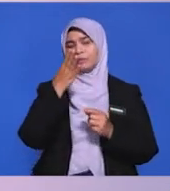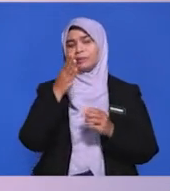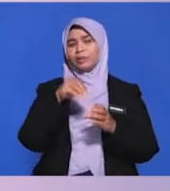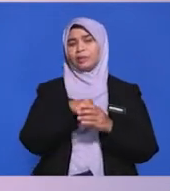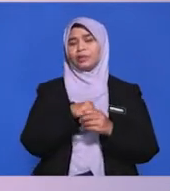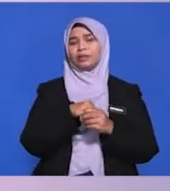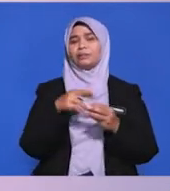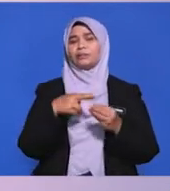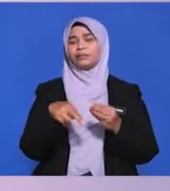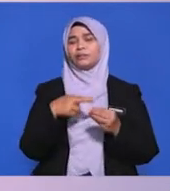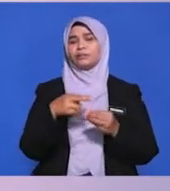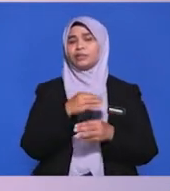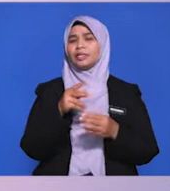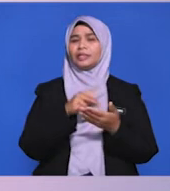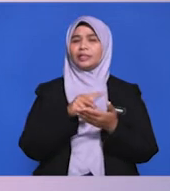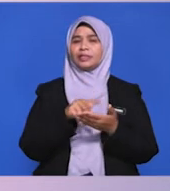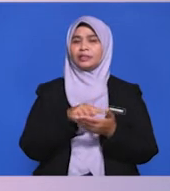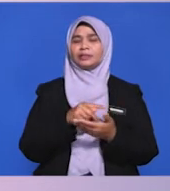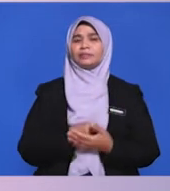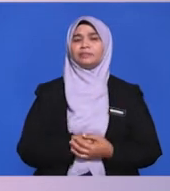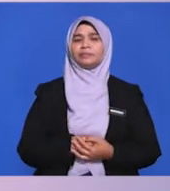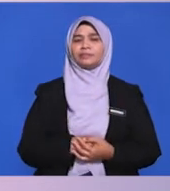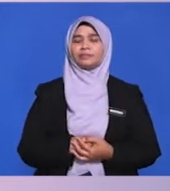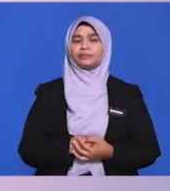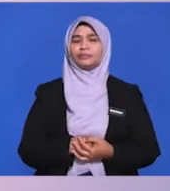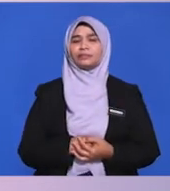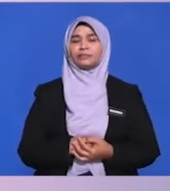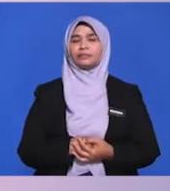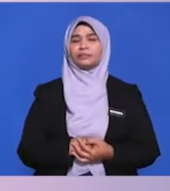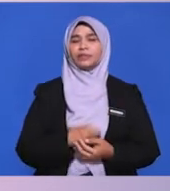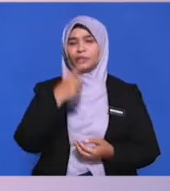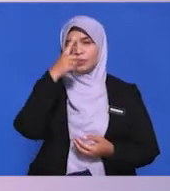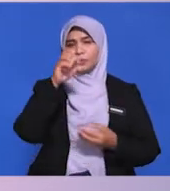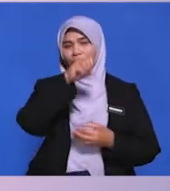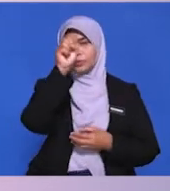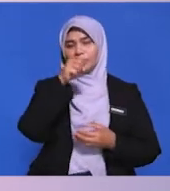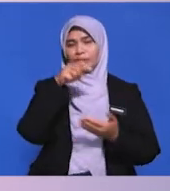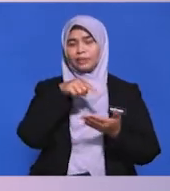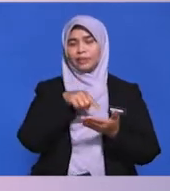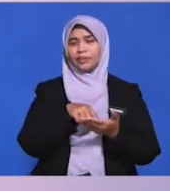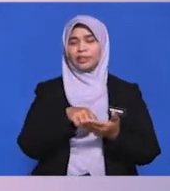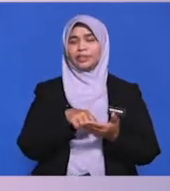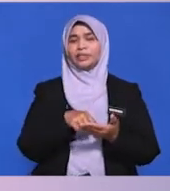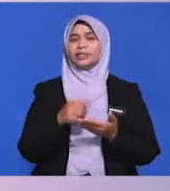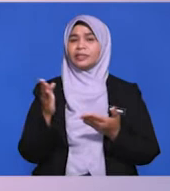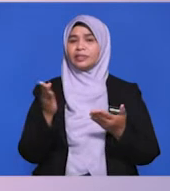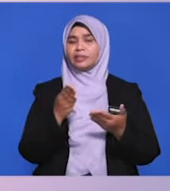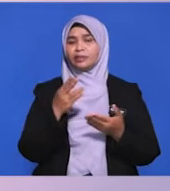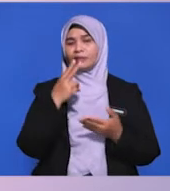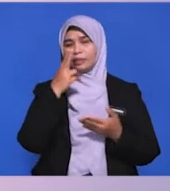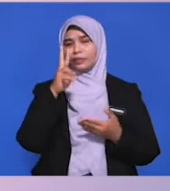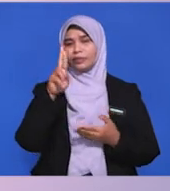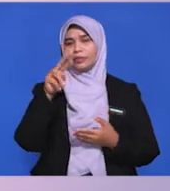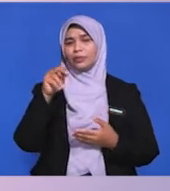dalam rumus dan tekan Castle Hai untuk soalan ini side pastikan unit yang